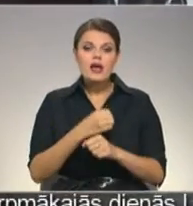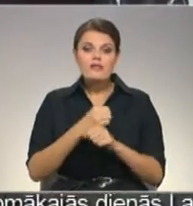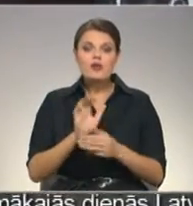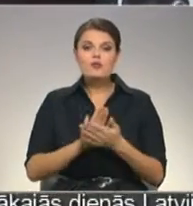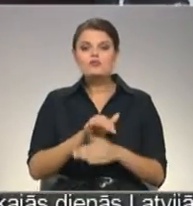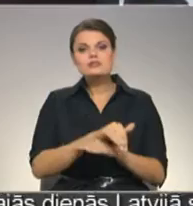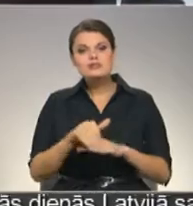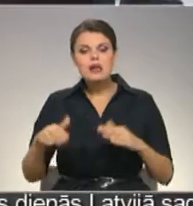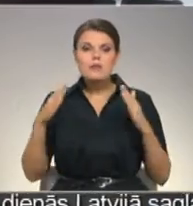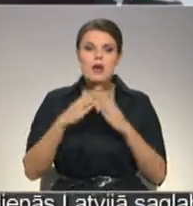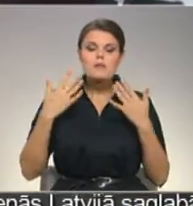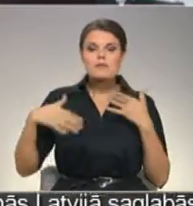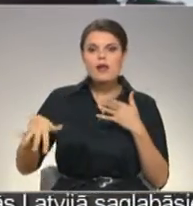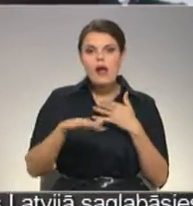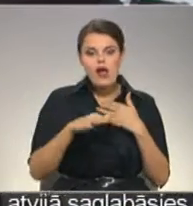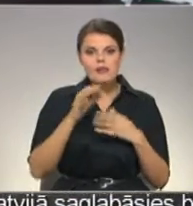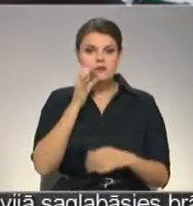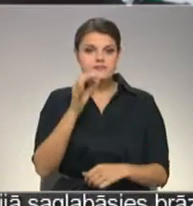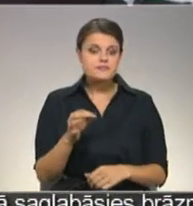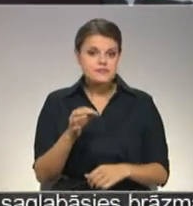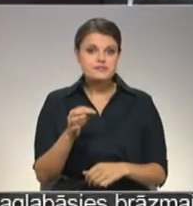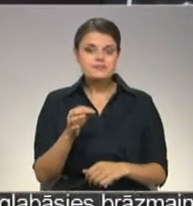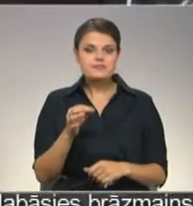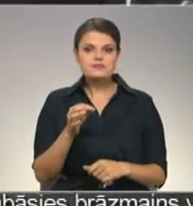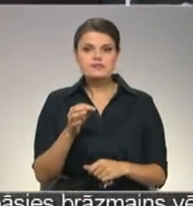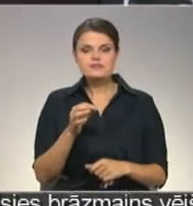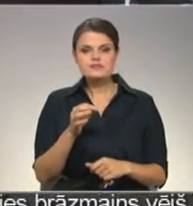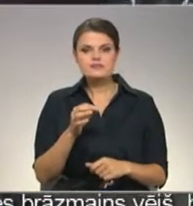mājās, pagalmā? Ka